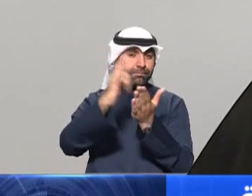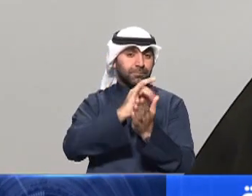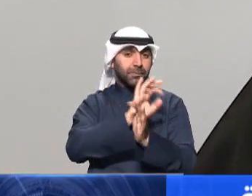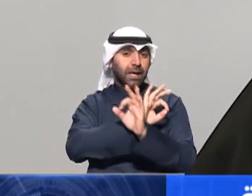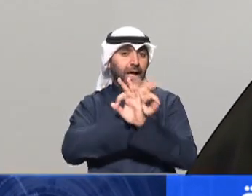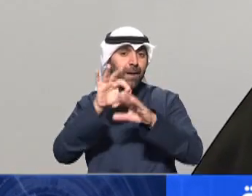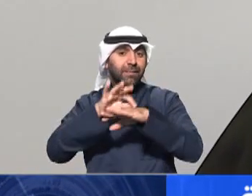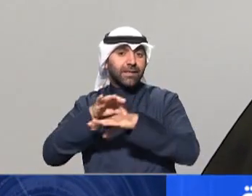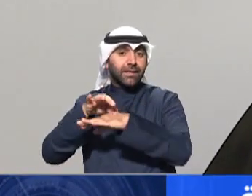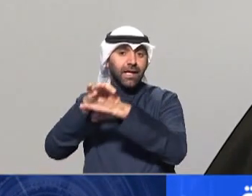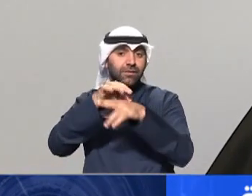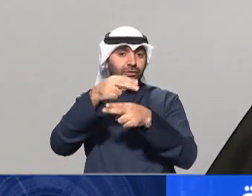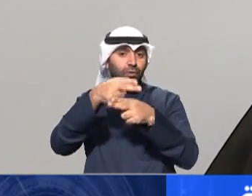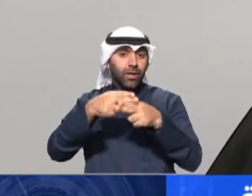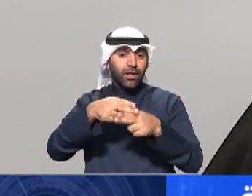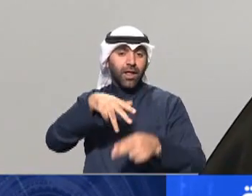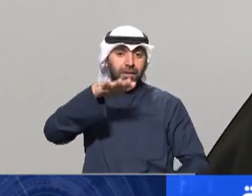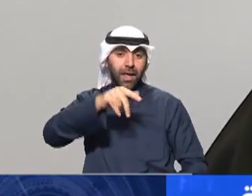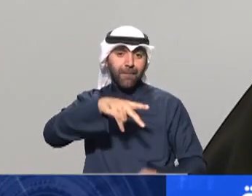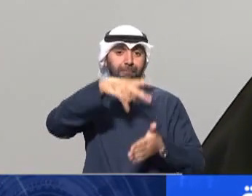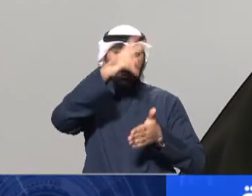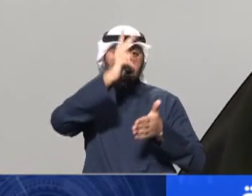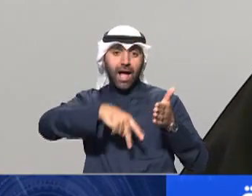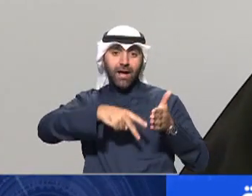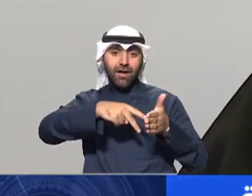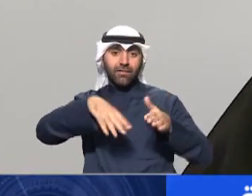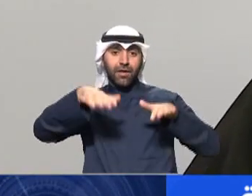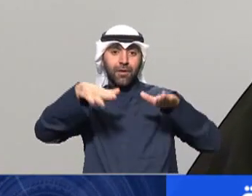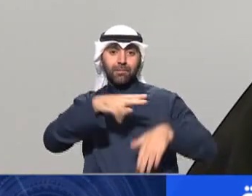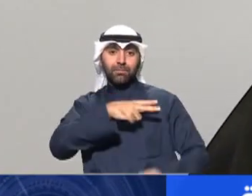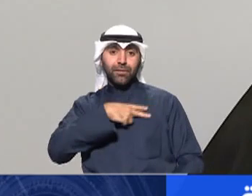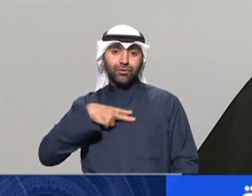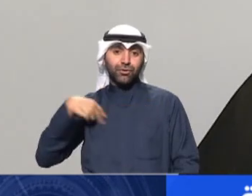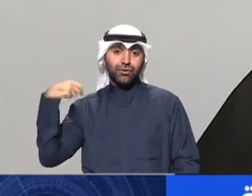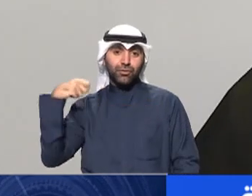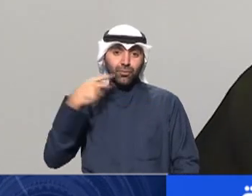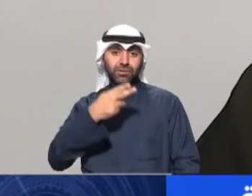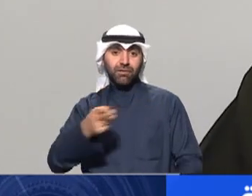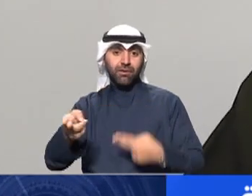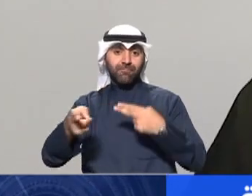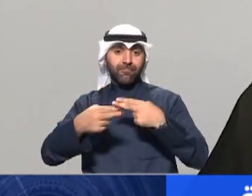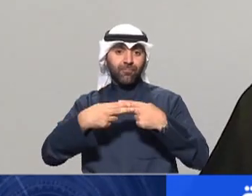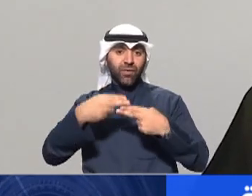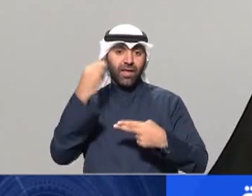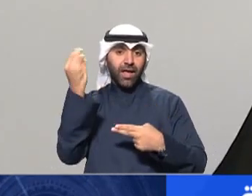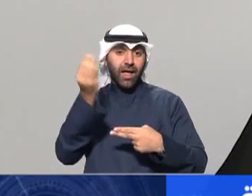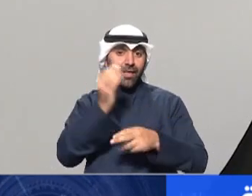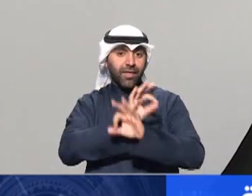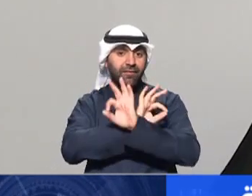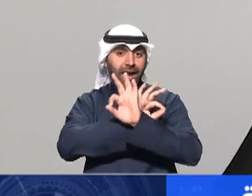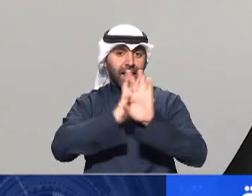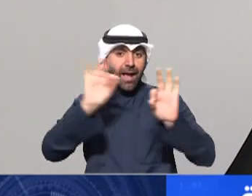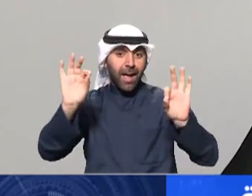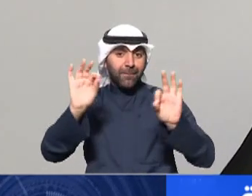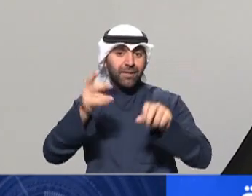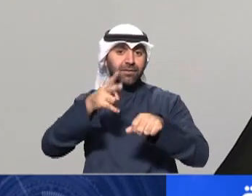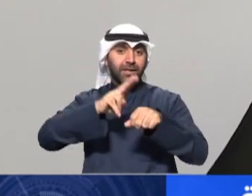بعد. فيما بعد اتخذت قرار الحظر الجزئي وبعدها الكلي، فهذه قرارات حكومية شجاعة